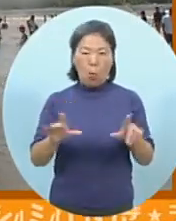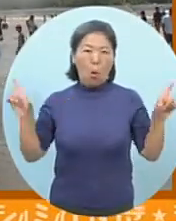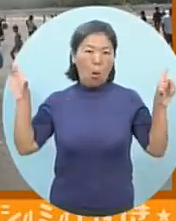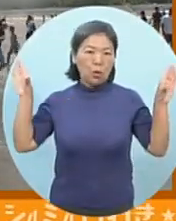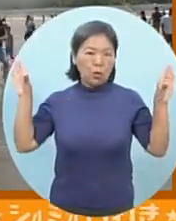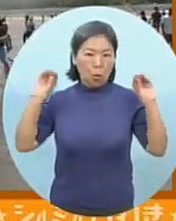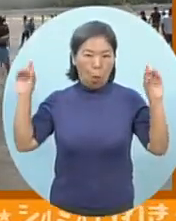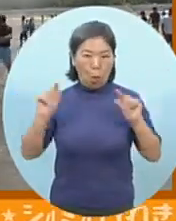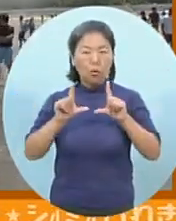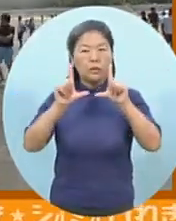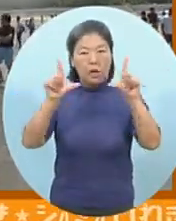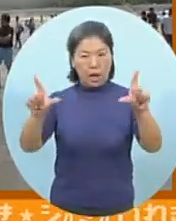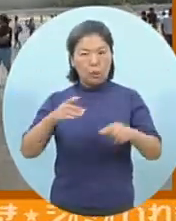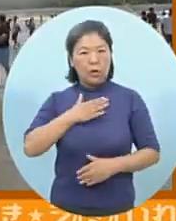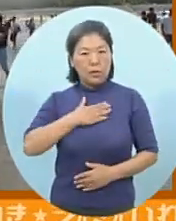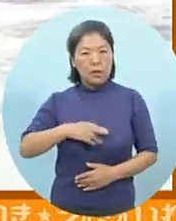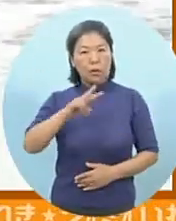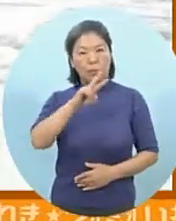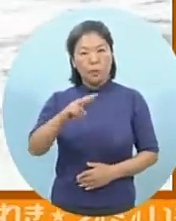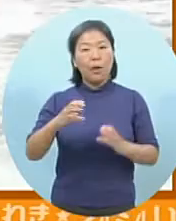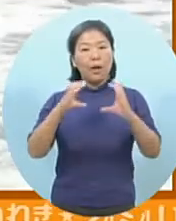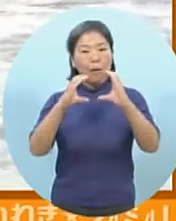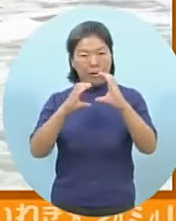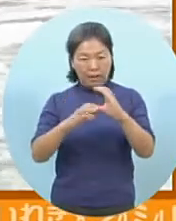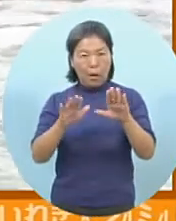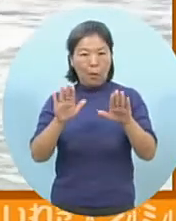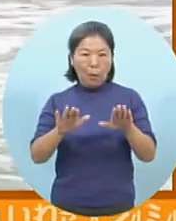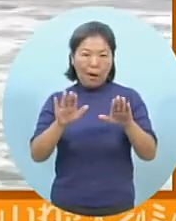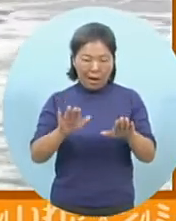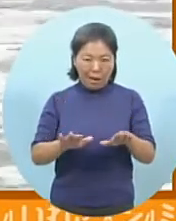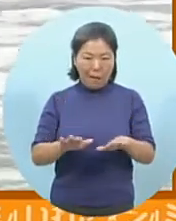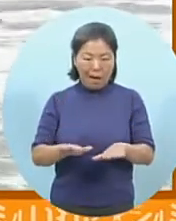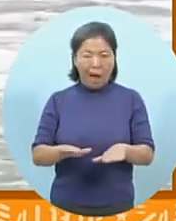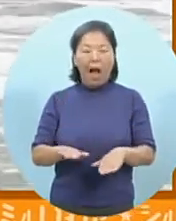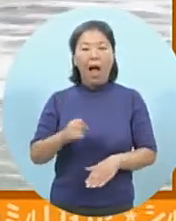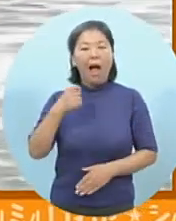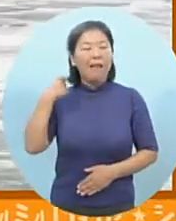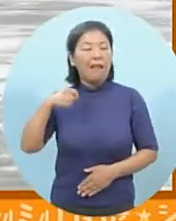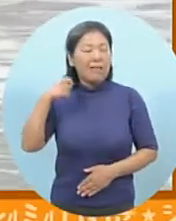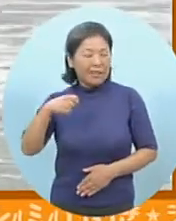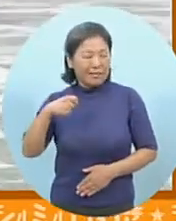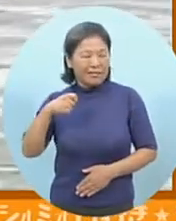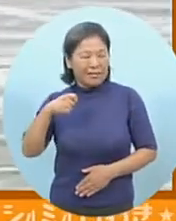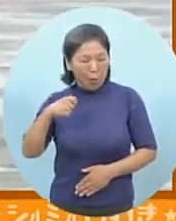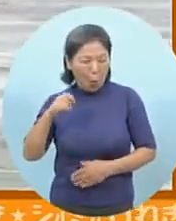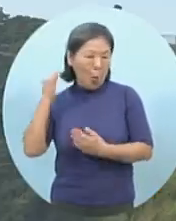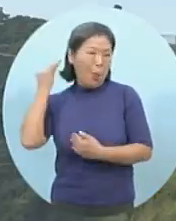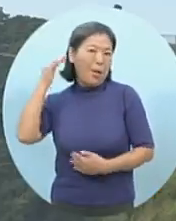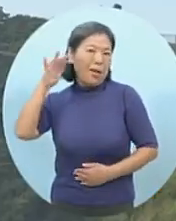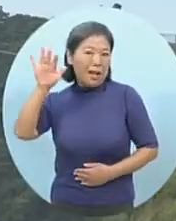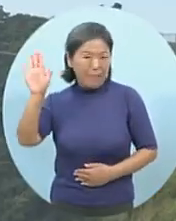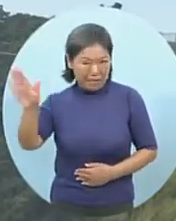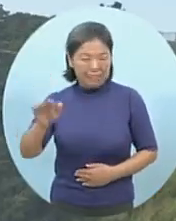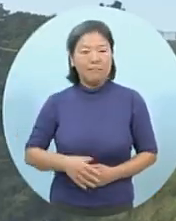地の旬の情報を伝えるしるみるいわき。今回はいわきの夏を振り返ります。